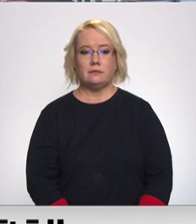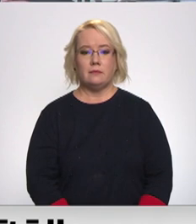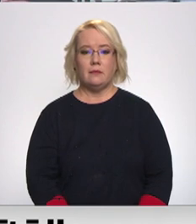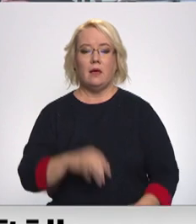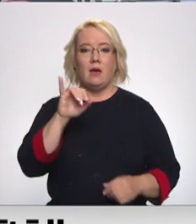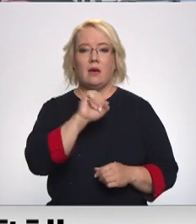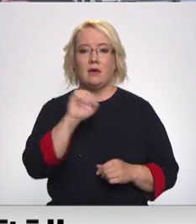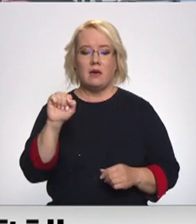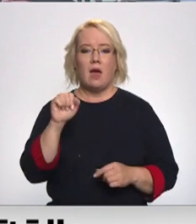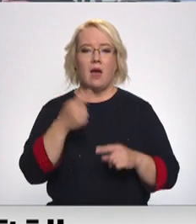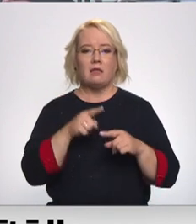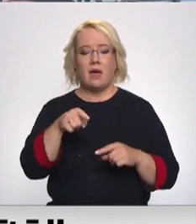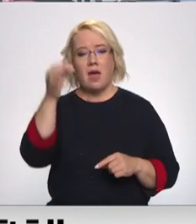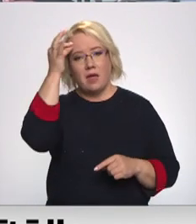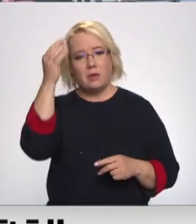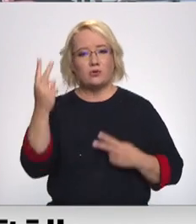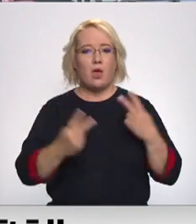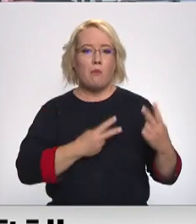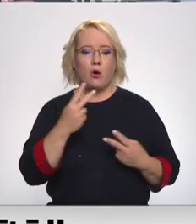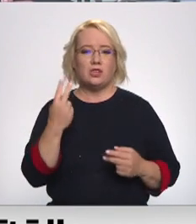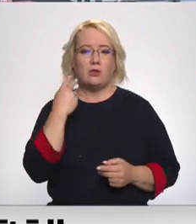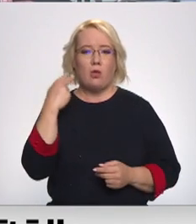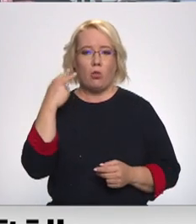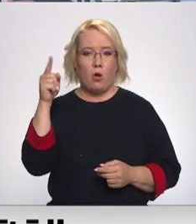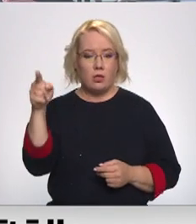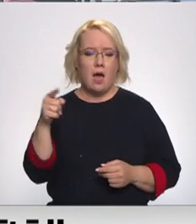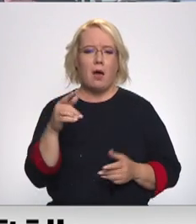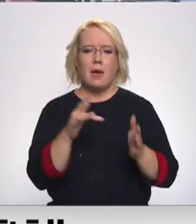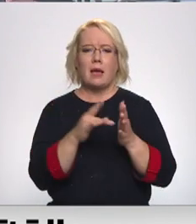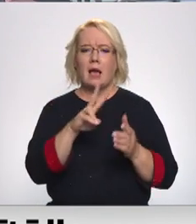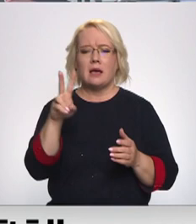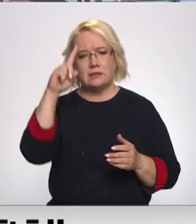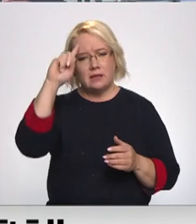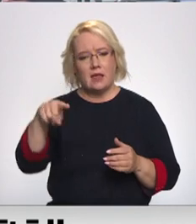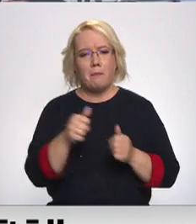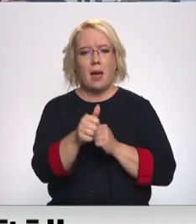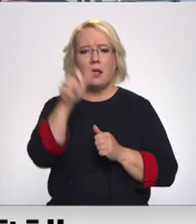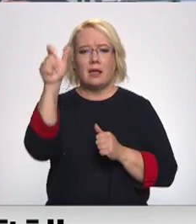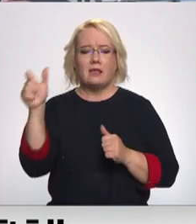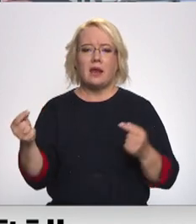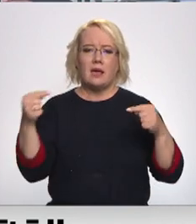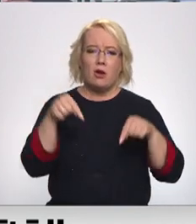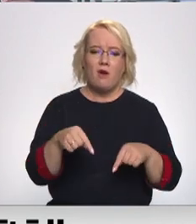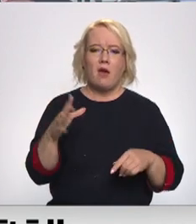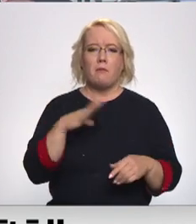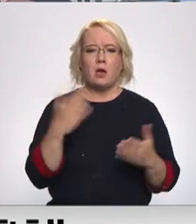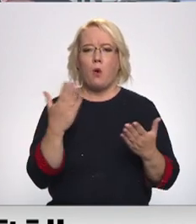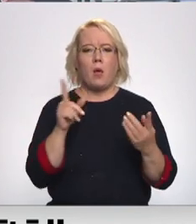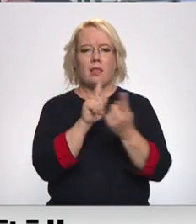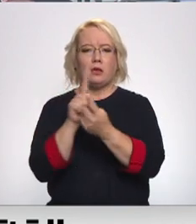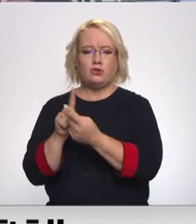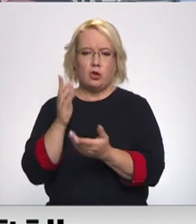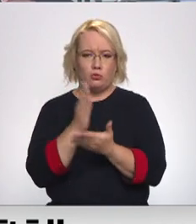Jā, tāds lūk atmiņas un emocijas Londonā, bet Ina, kas zināms ir par līderu ierašanos vai jau ir notikušas kādas savstarpējās